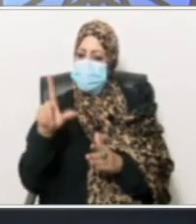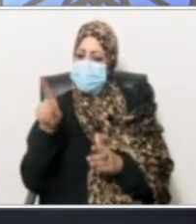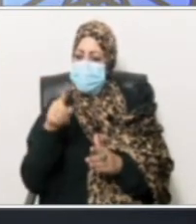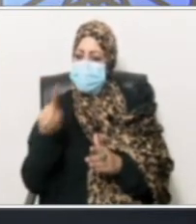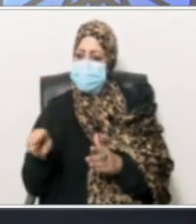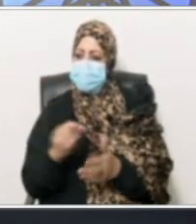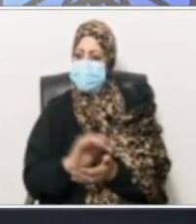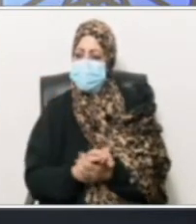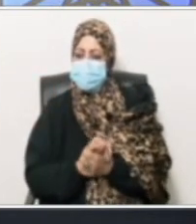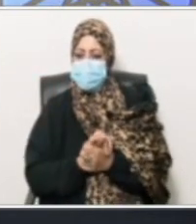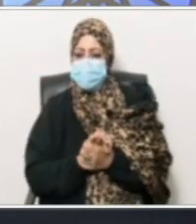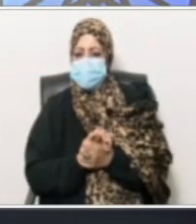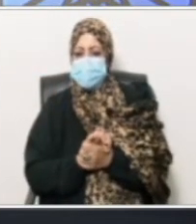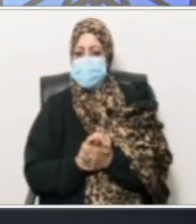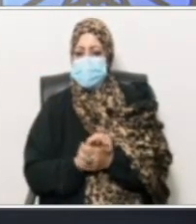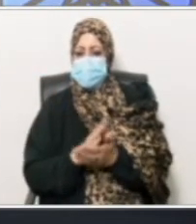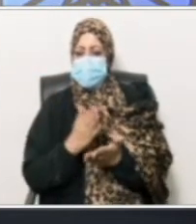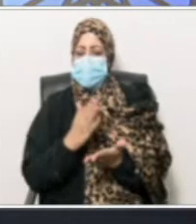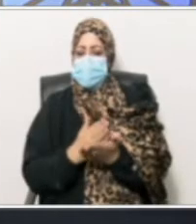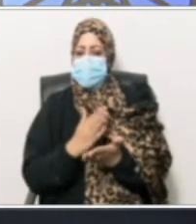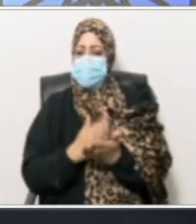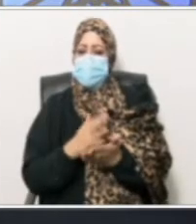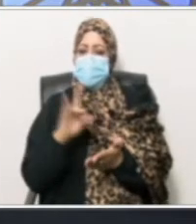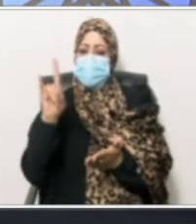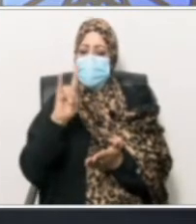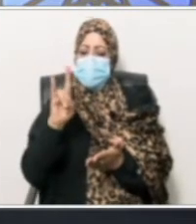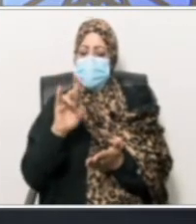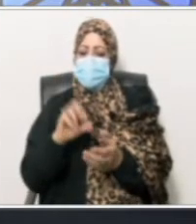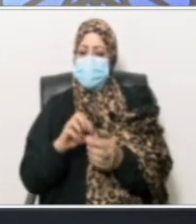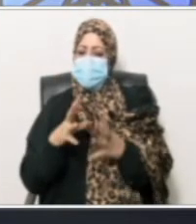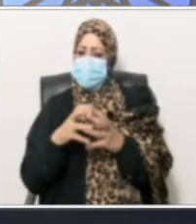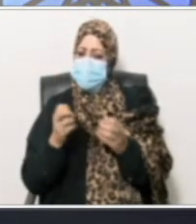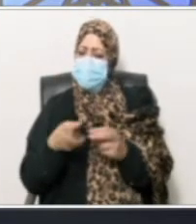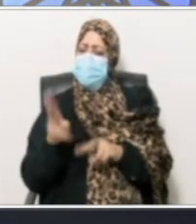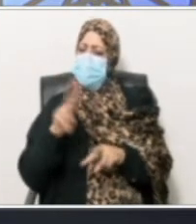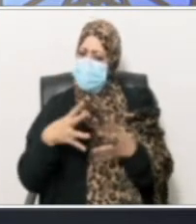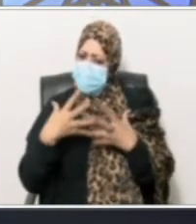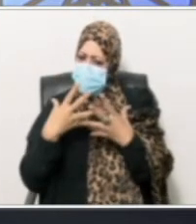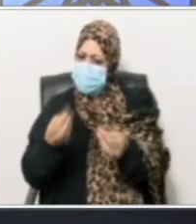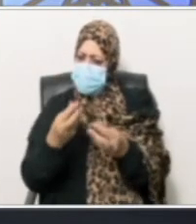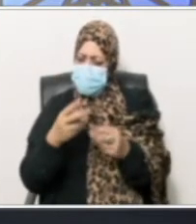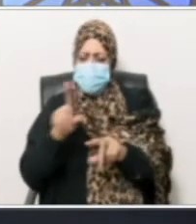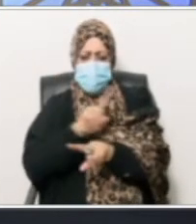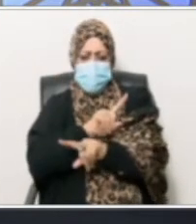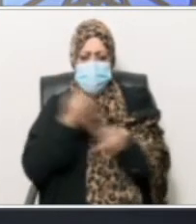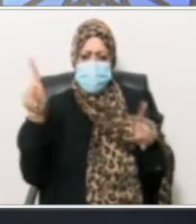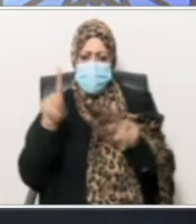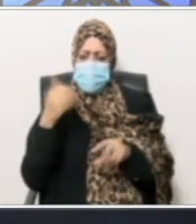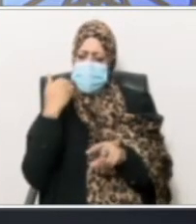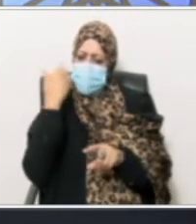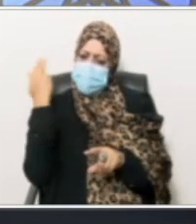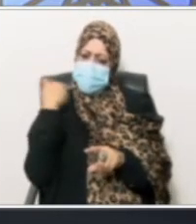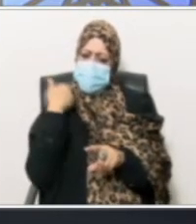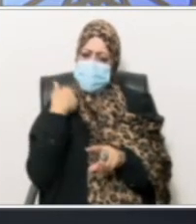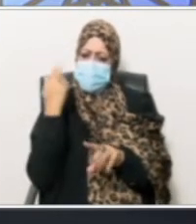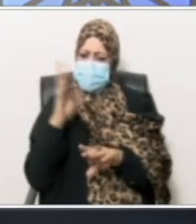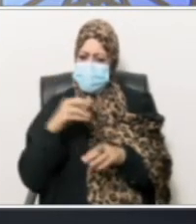بينها المشايخ عديد المرات، لا يجوز هذا استعمالها. حرام يعني. لا لا يجوز استعمالها. هي